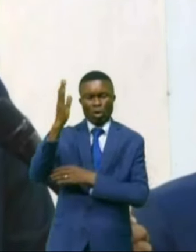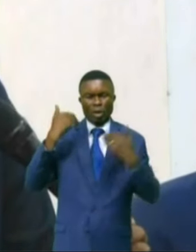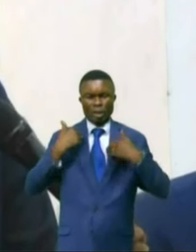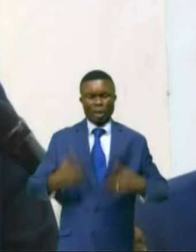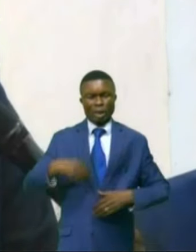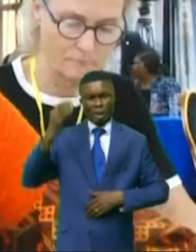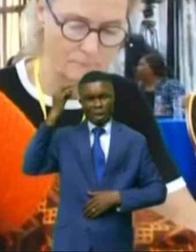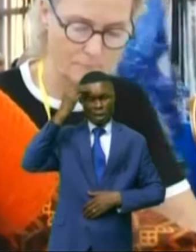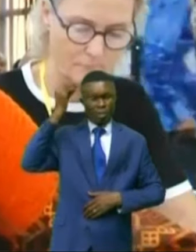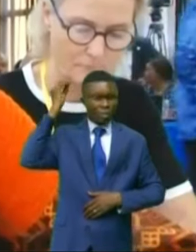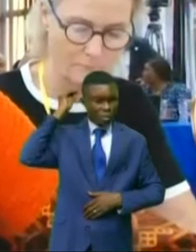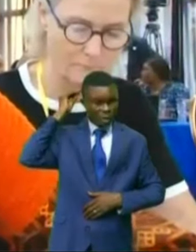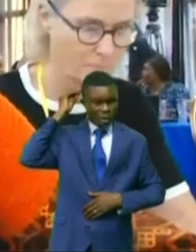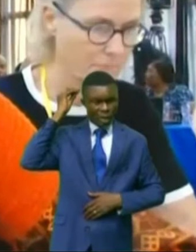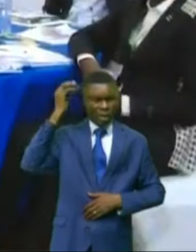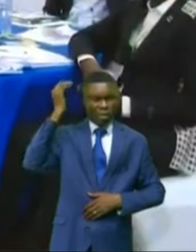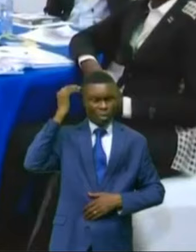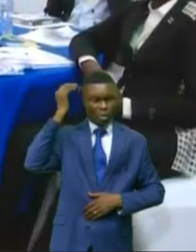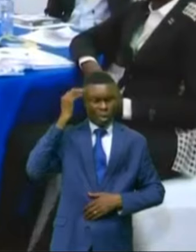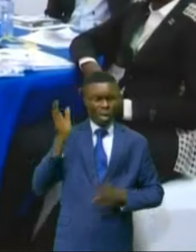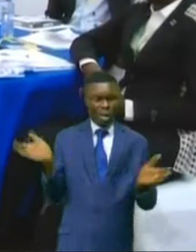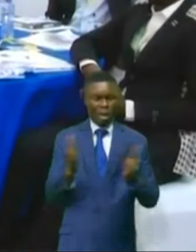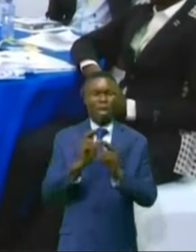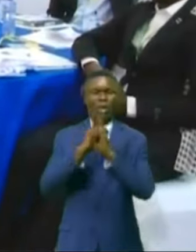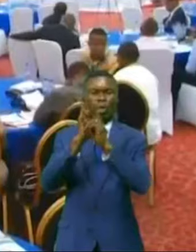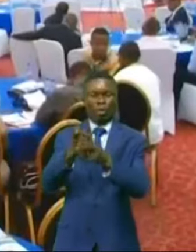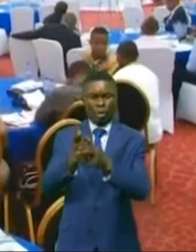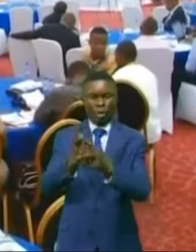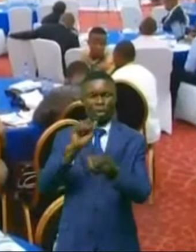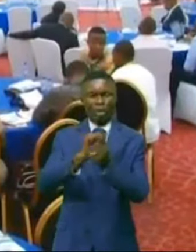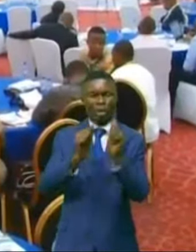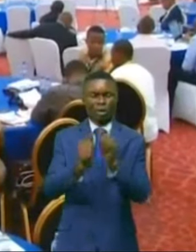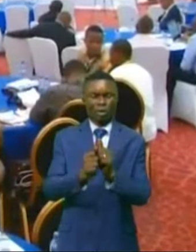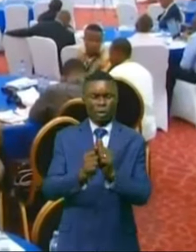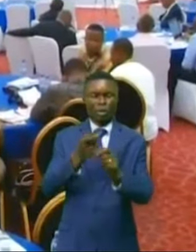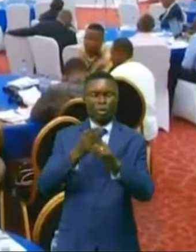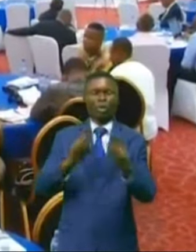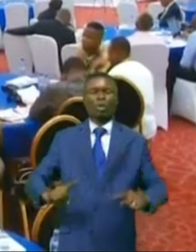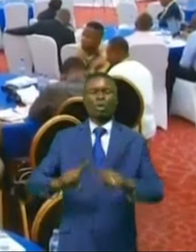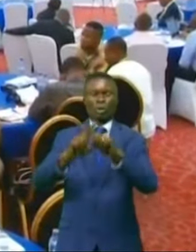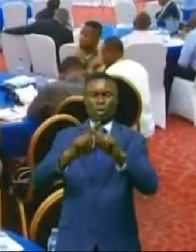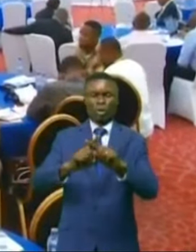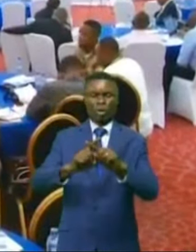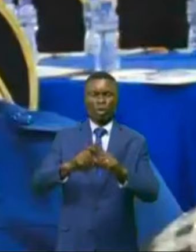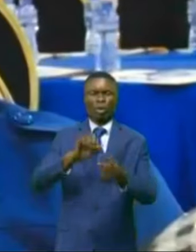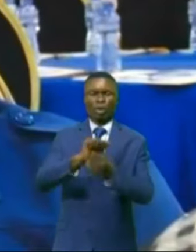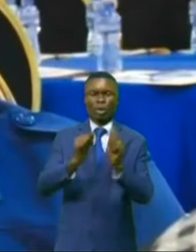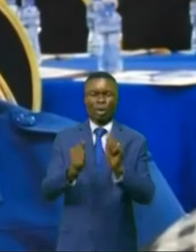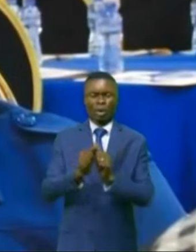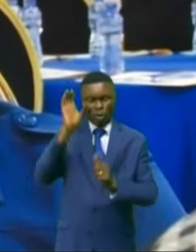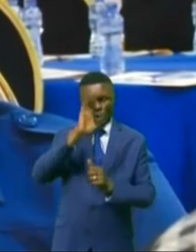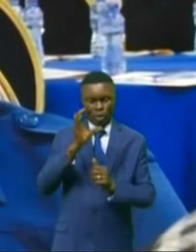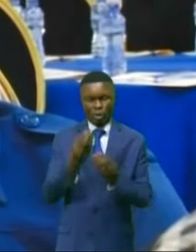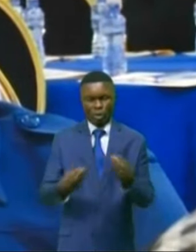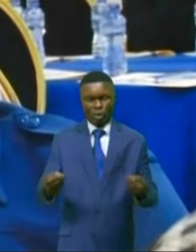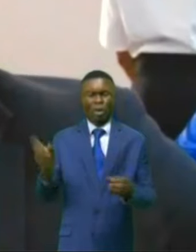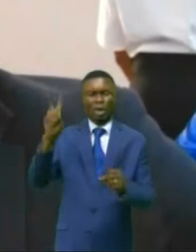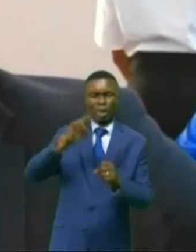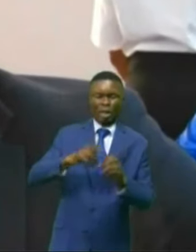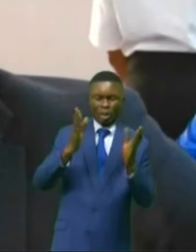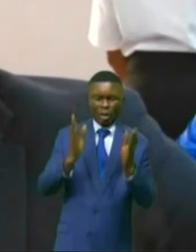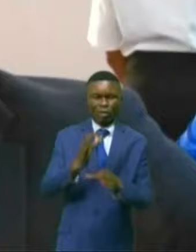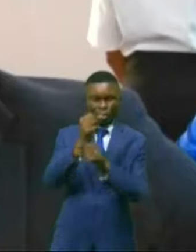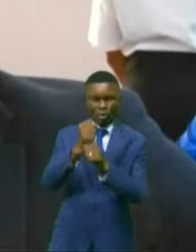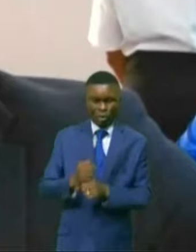mentale des victimes, vise à renforcer la réponse aux problèmes liés au conflit et à faire en sorte que les victimes